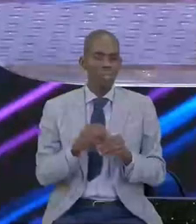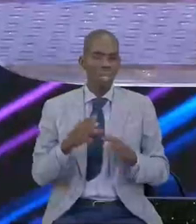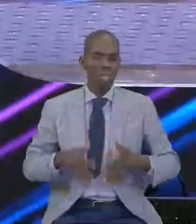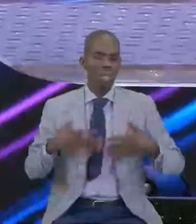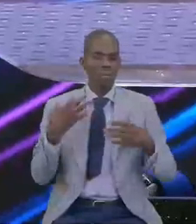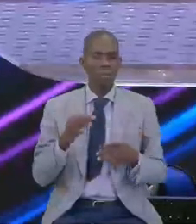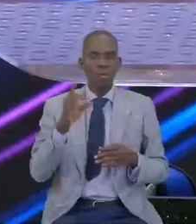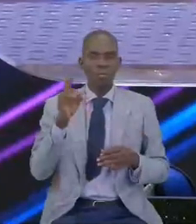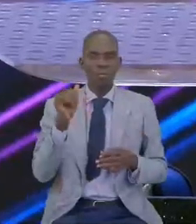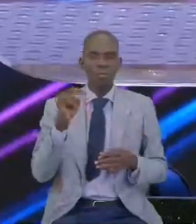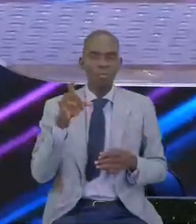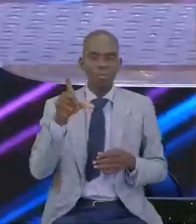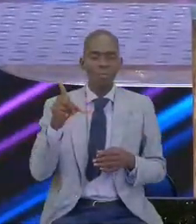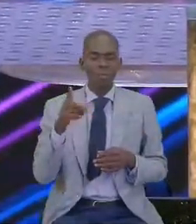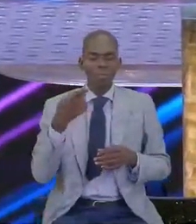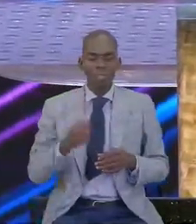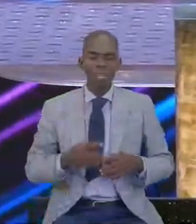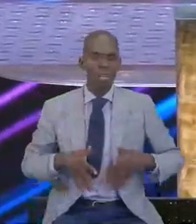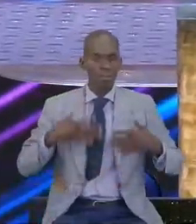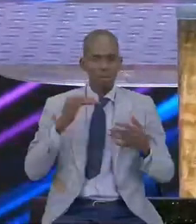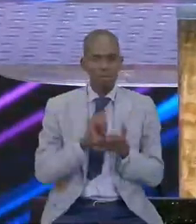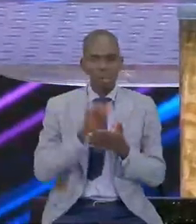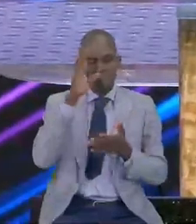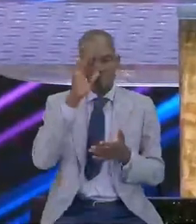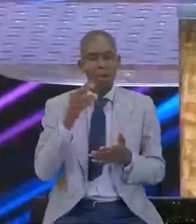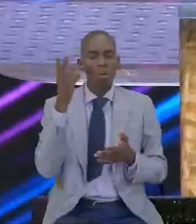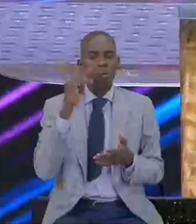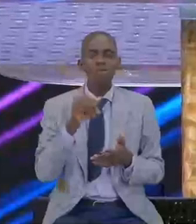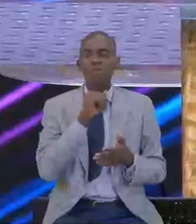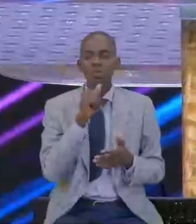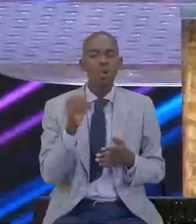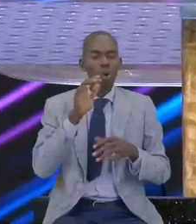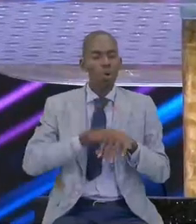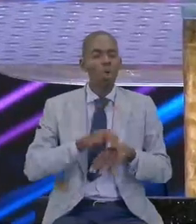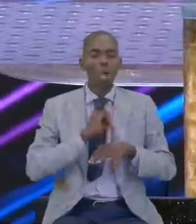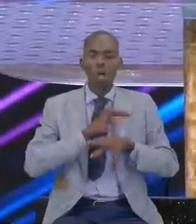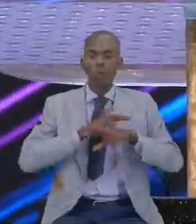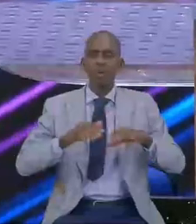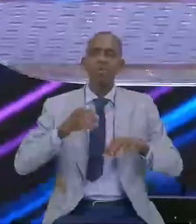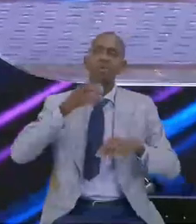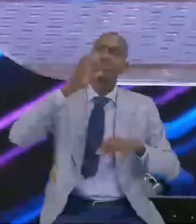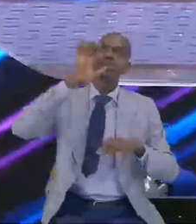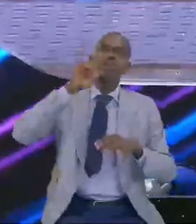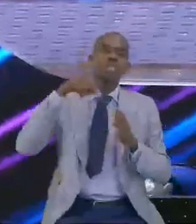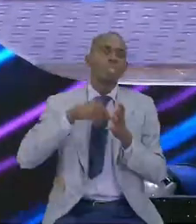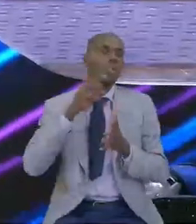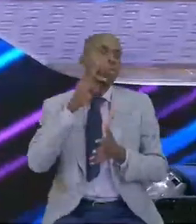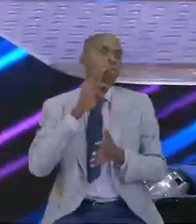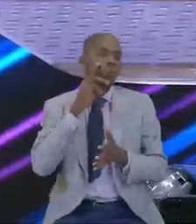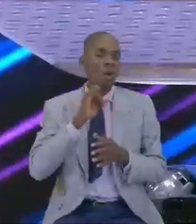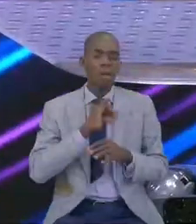vie n'était pas basée sur je ne bois pas ce vin. Je ne mange pas. Pas ce